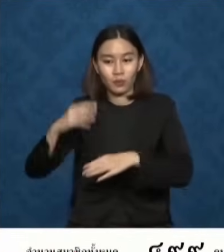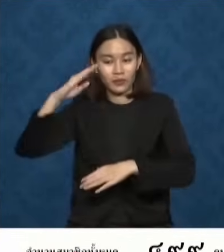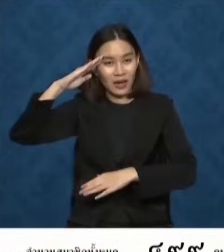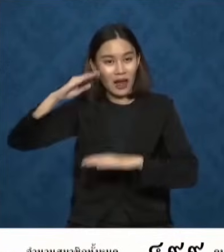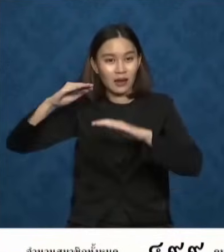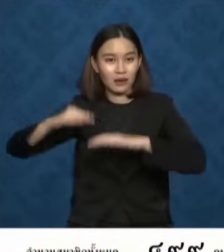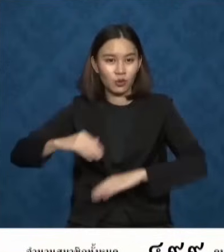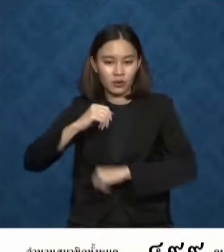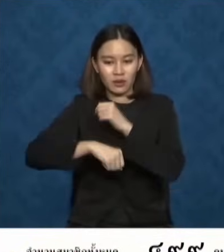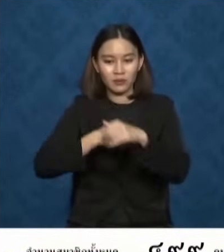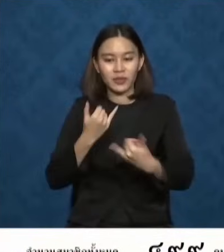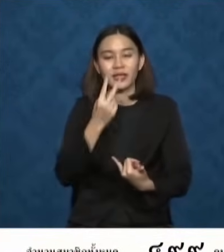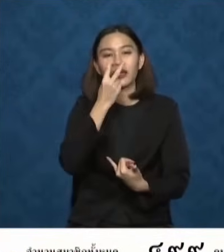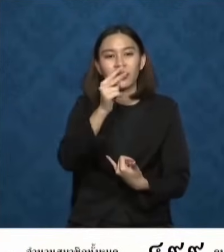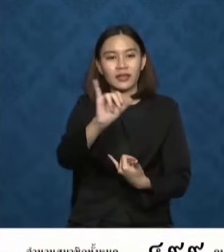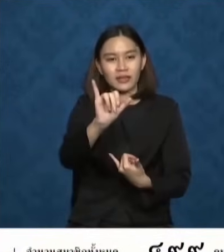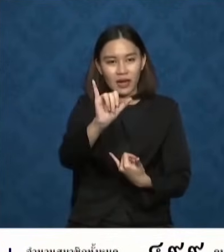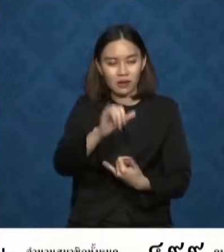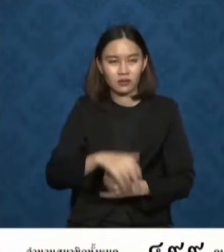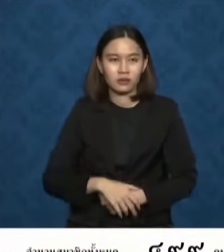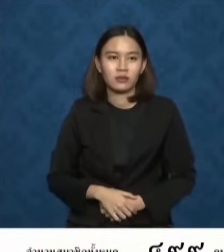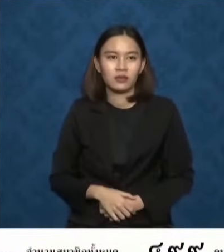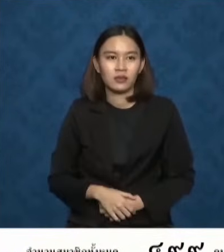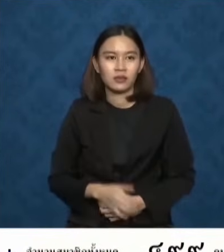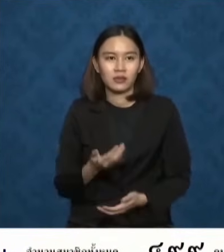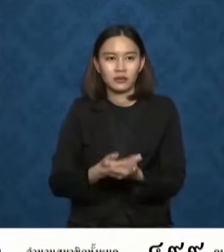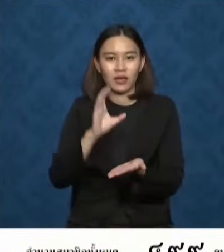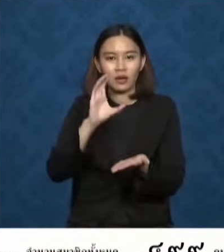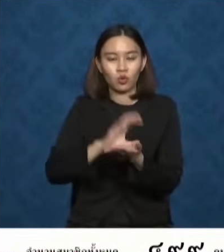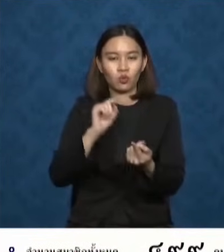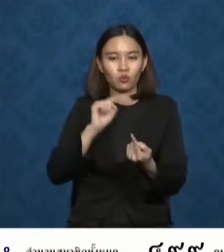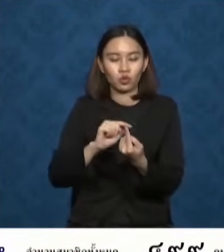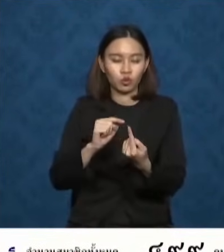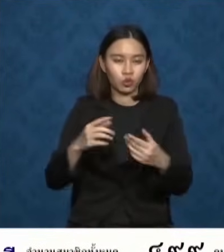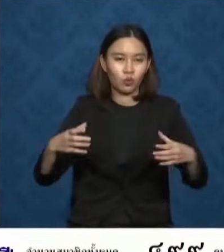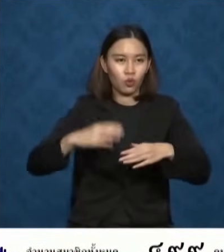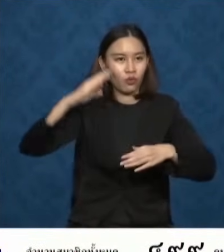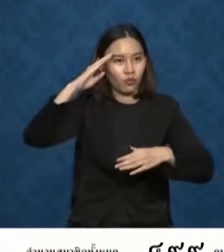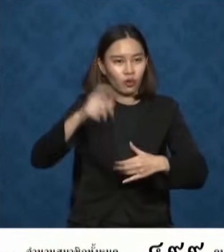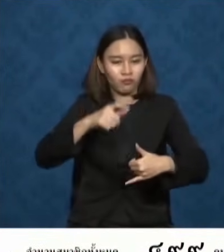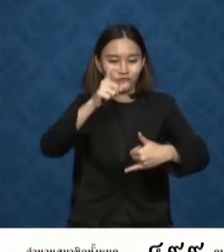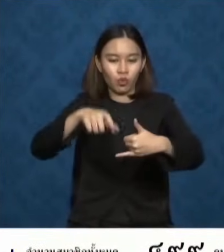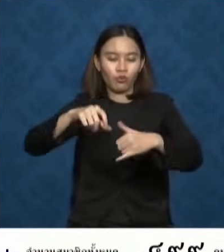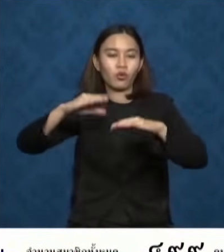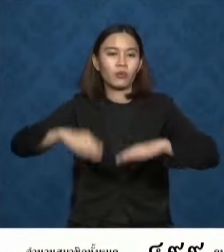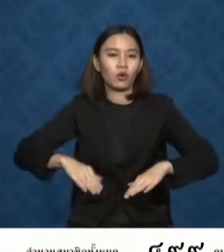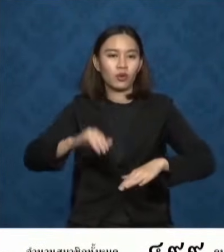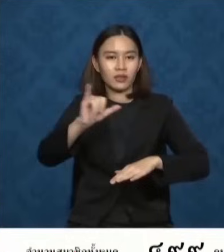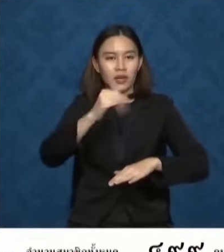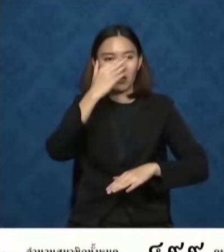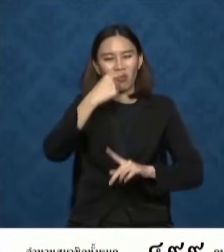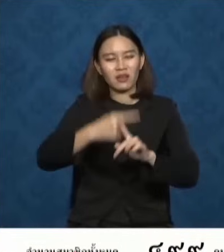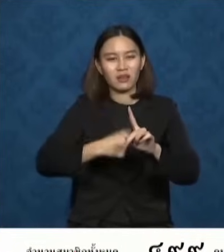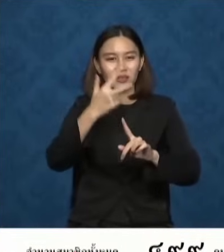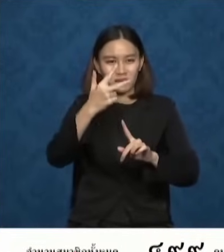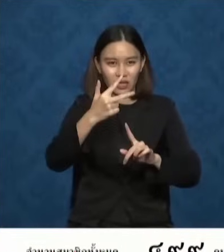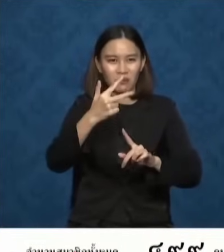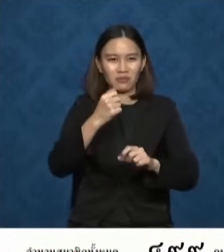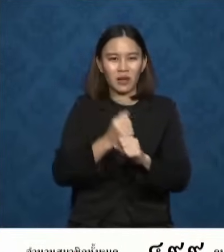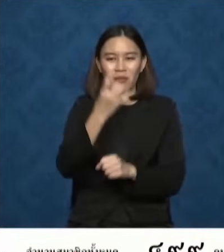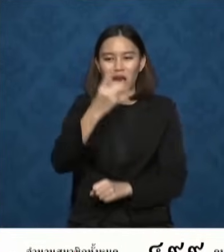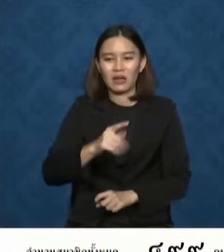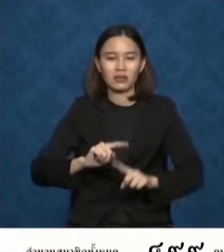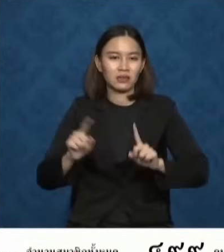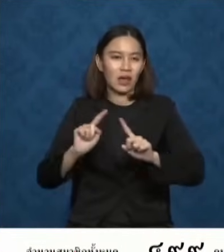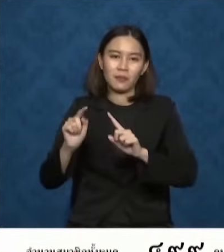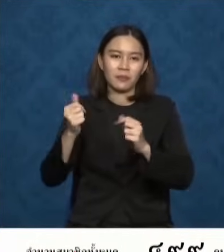ปีนี้จึงยังไม่เห็นนะปีนี้จึงยังไม่เห็นงบประมาณด้านกำลังพลด้านบุคลากรลดหรอกเพราะ3เดือนเองไปทำอะไรไม่ได้ไ